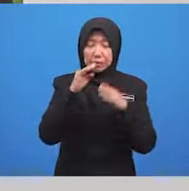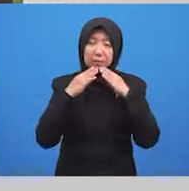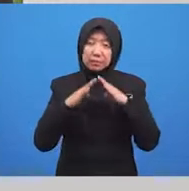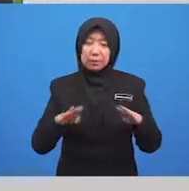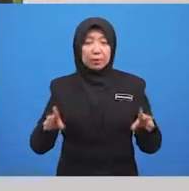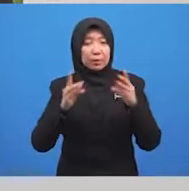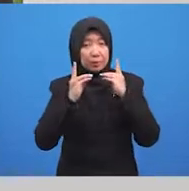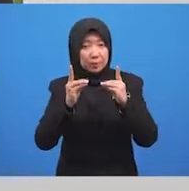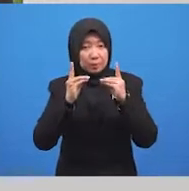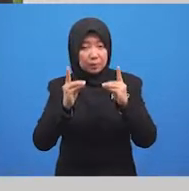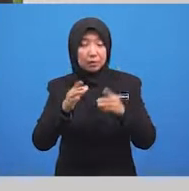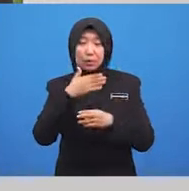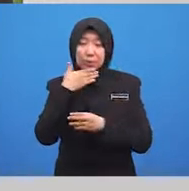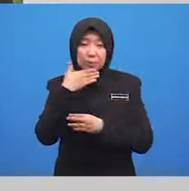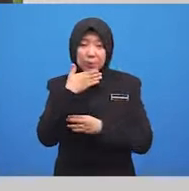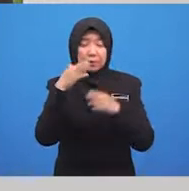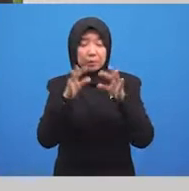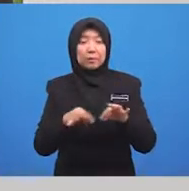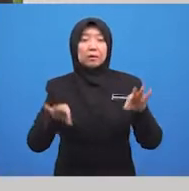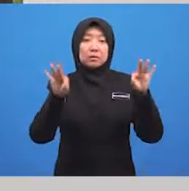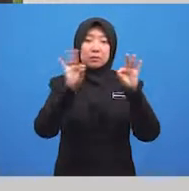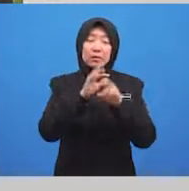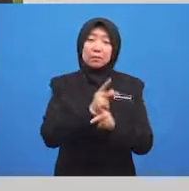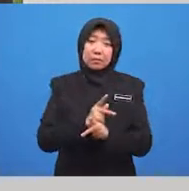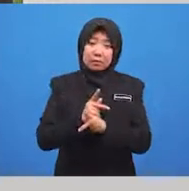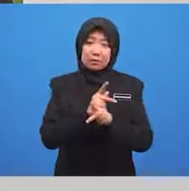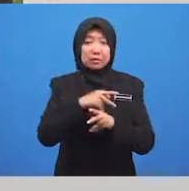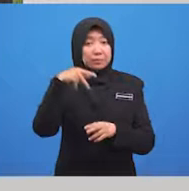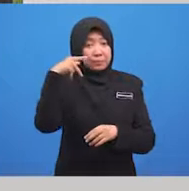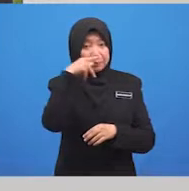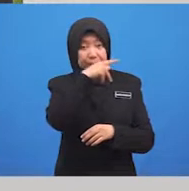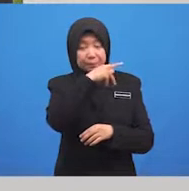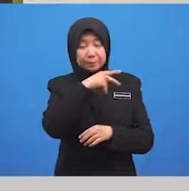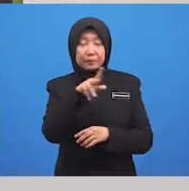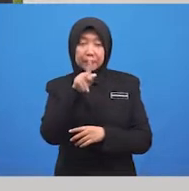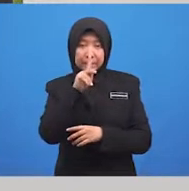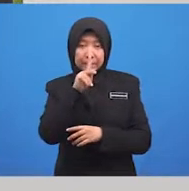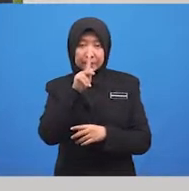generasi muda akan kepentingan menjaga dan memelihara tape.